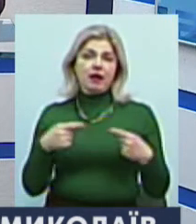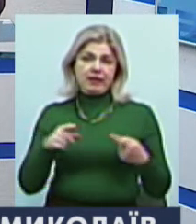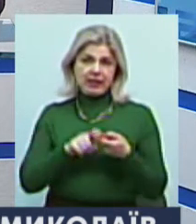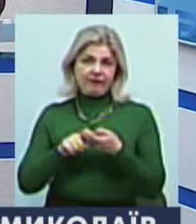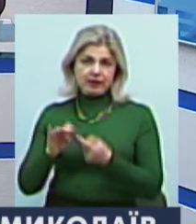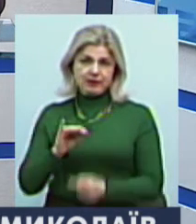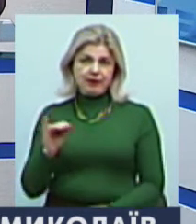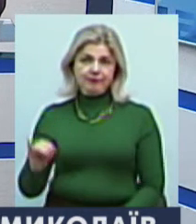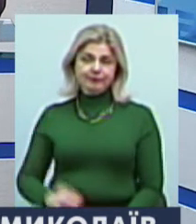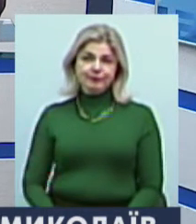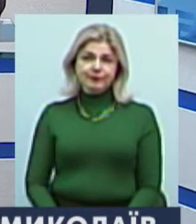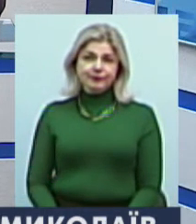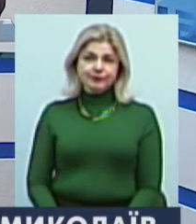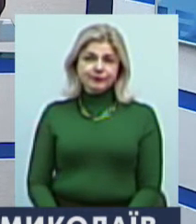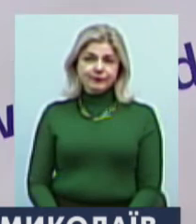грип.